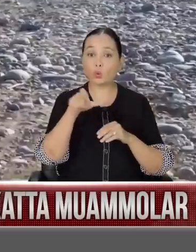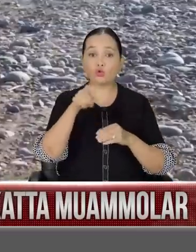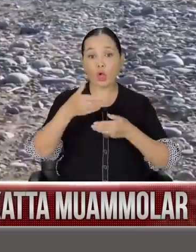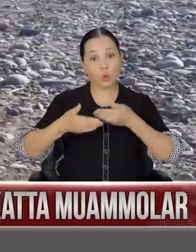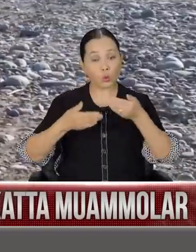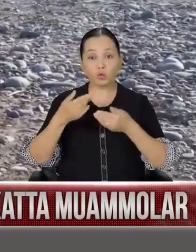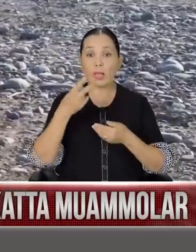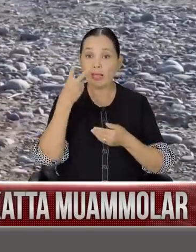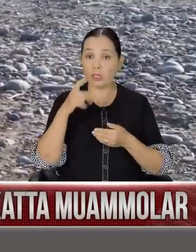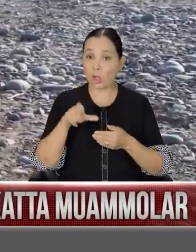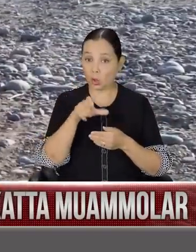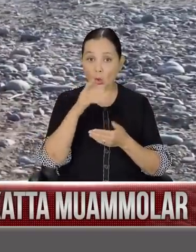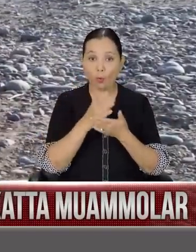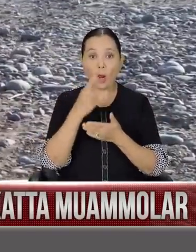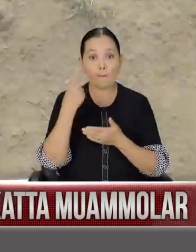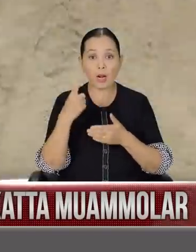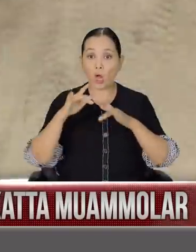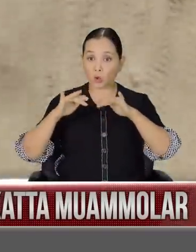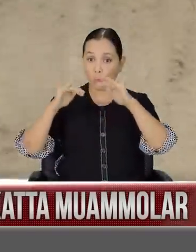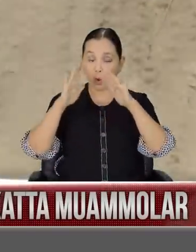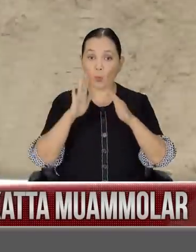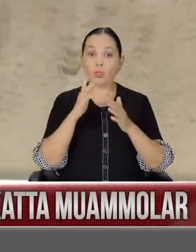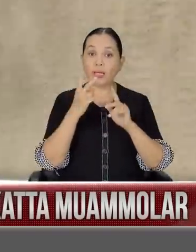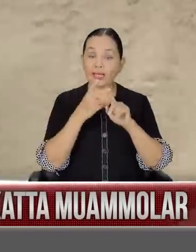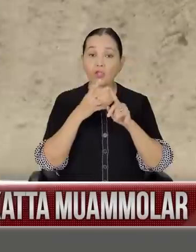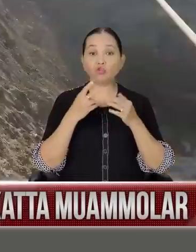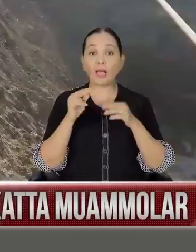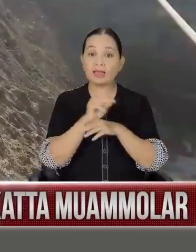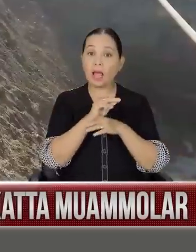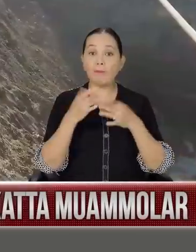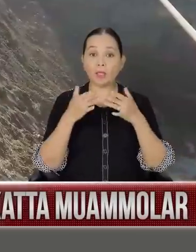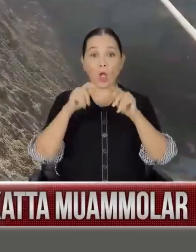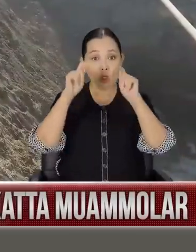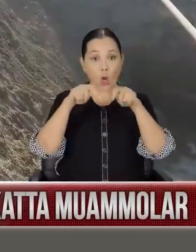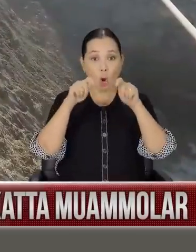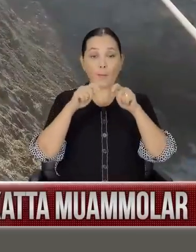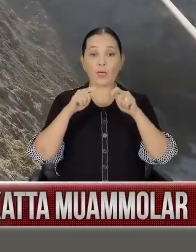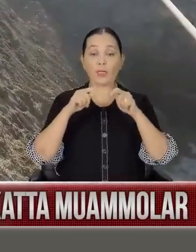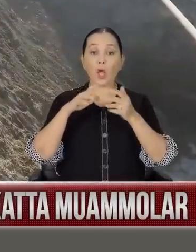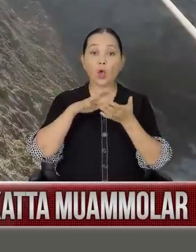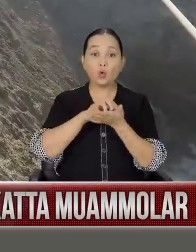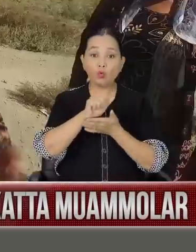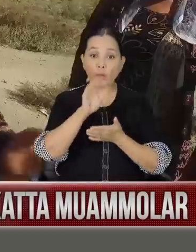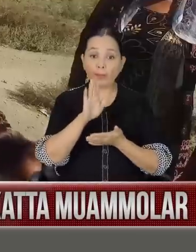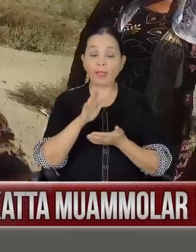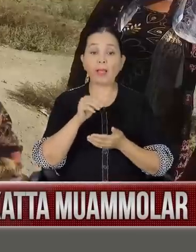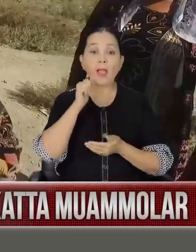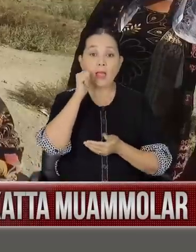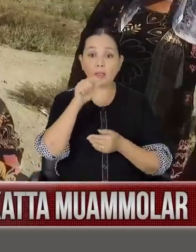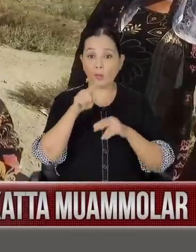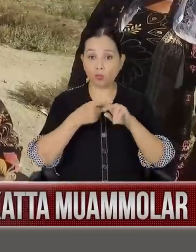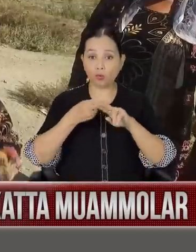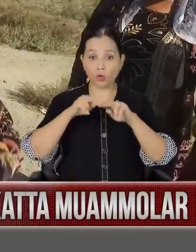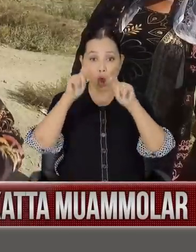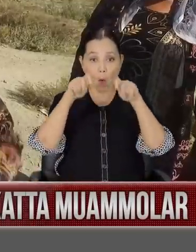yurib borish uchun ikkita yo'l bor. Ularning biri tuproq bo'lsa, ikkinchisi ta'mir talab va yomg'ir yog'ganda ko'prigi yo'lib ketadigan ko'cha. Ertaga bu